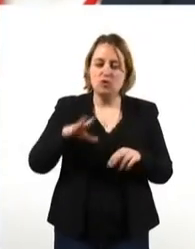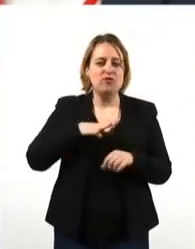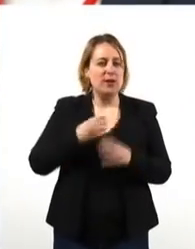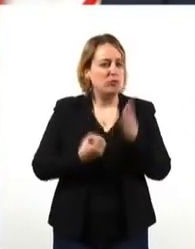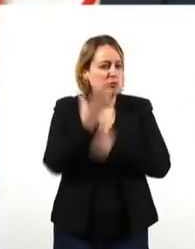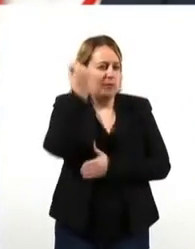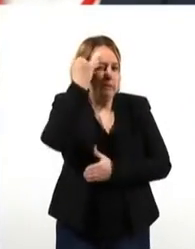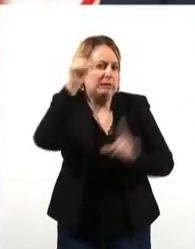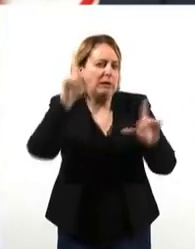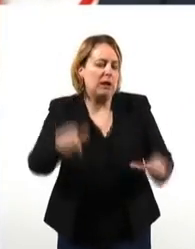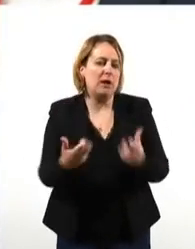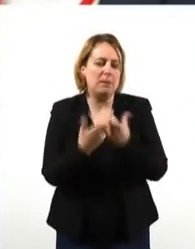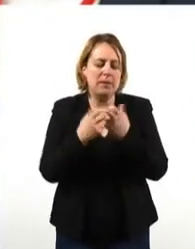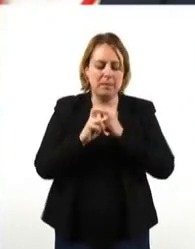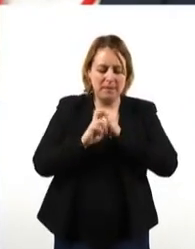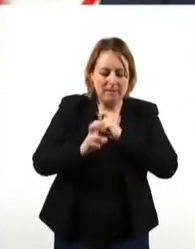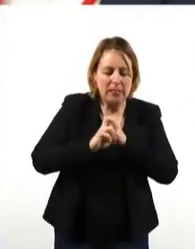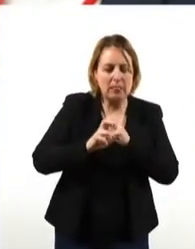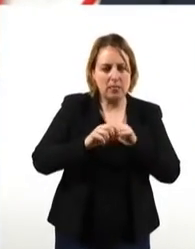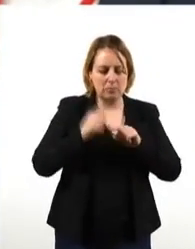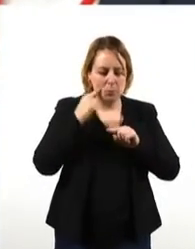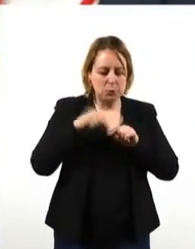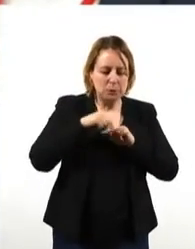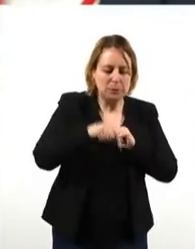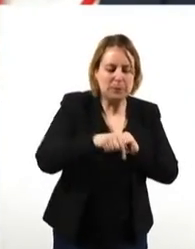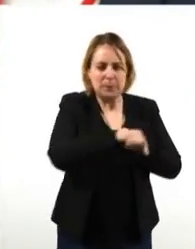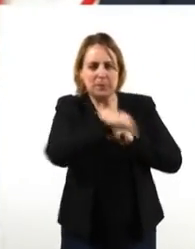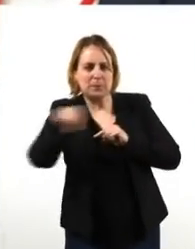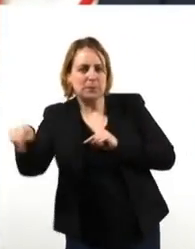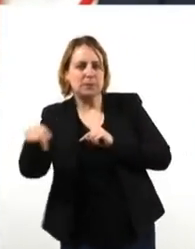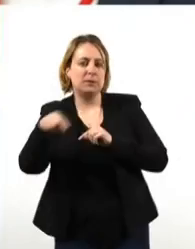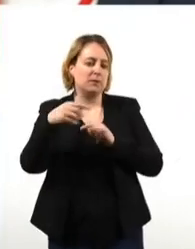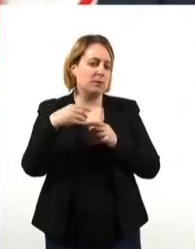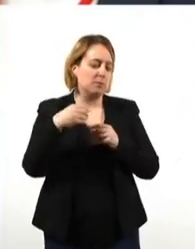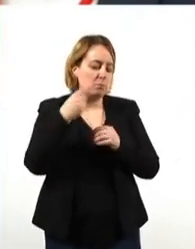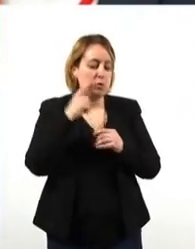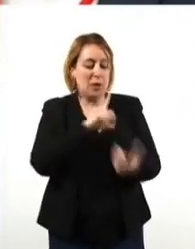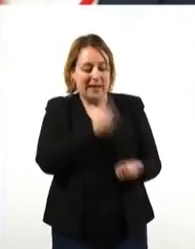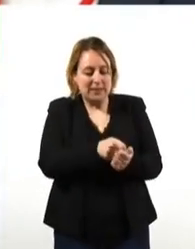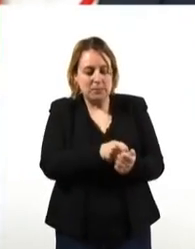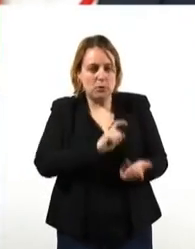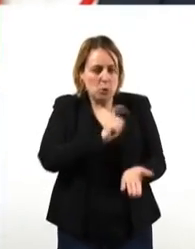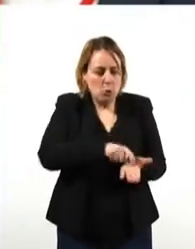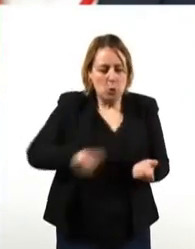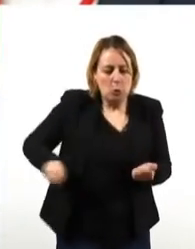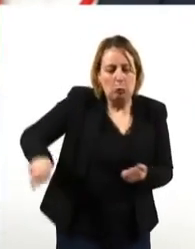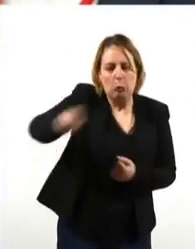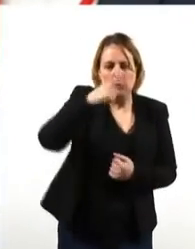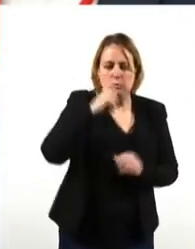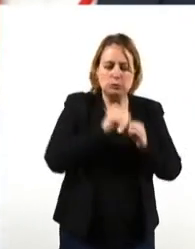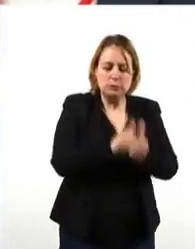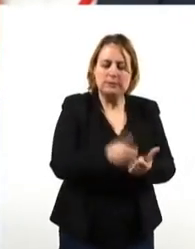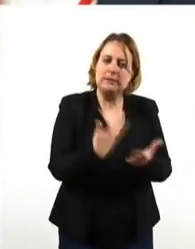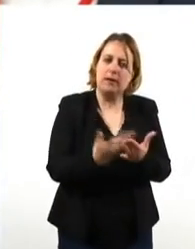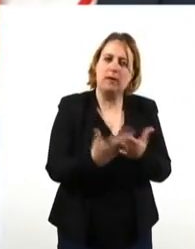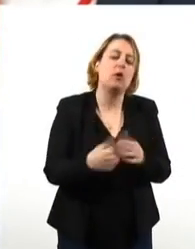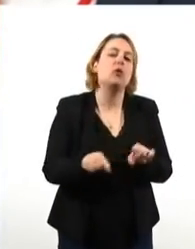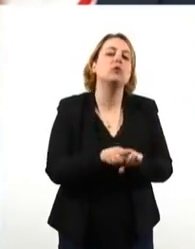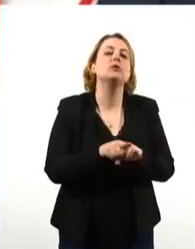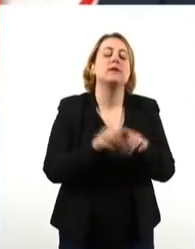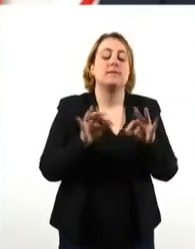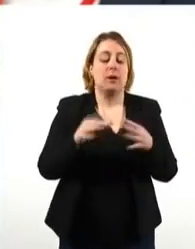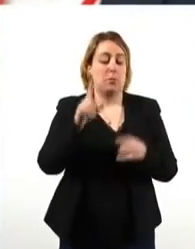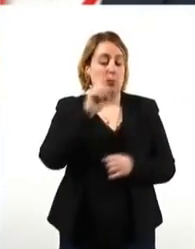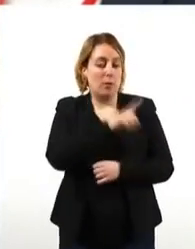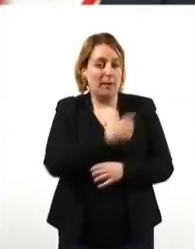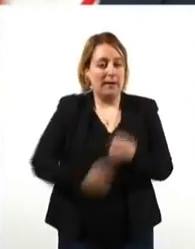autres, un peu adaptées à chaque territoire pour faciliter la vie. Et on est en train aussi de développer des modes de transport, navettes autonomes,